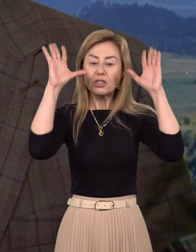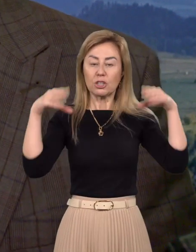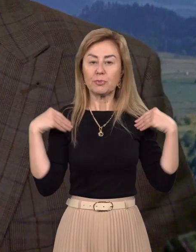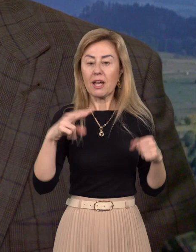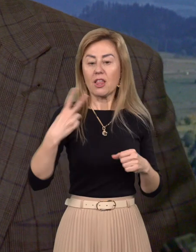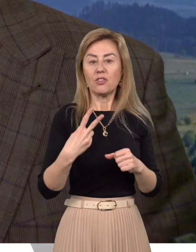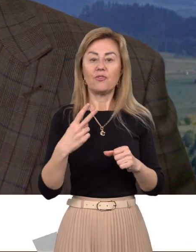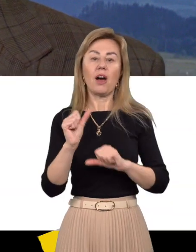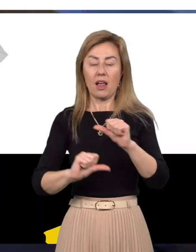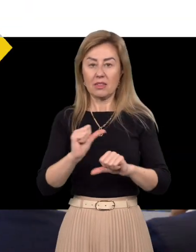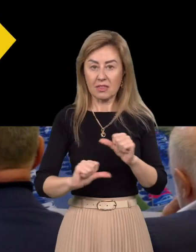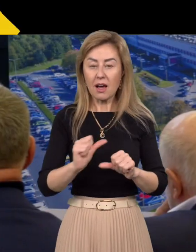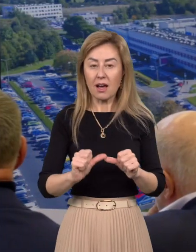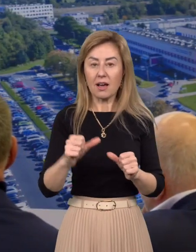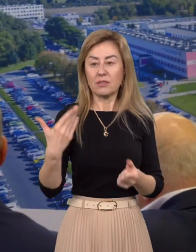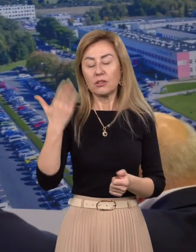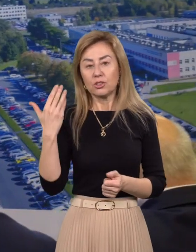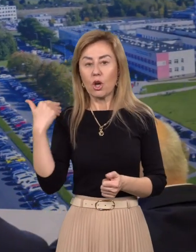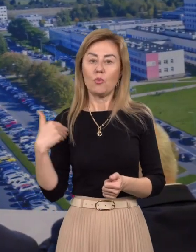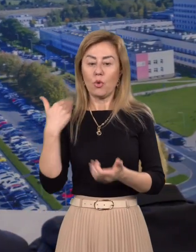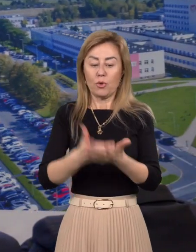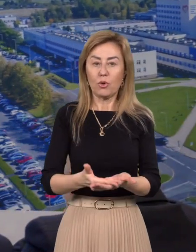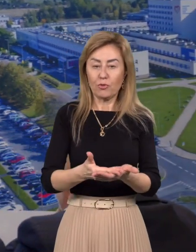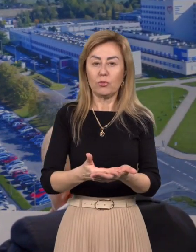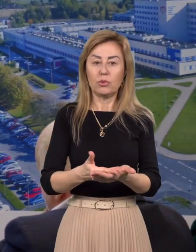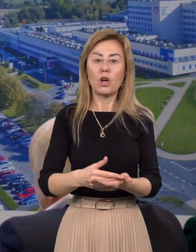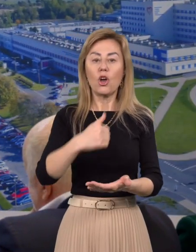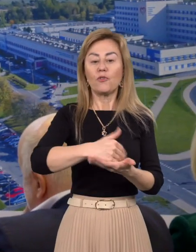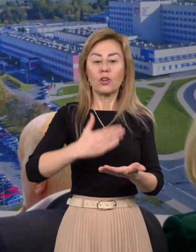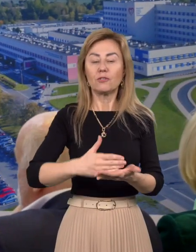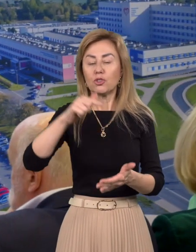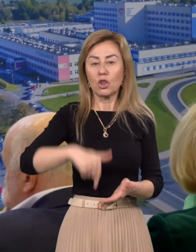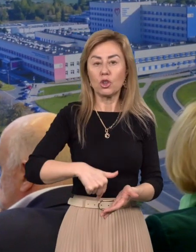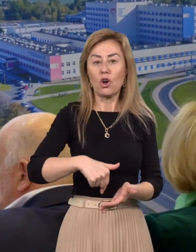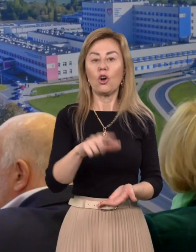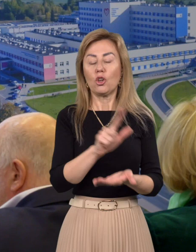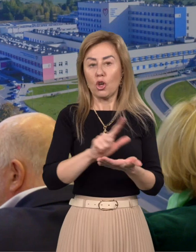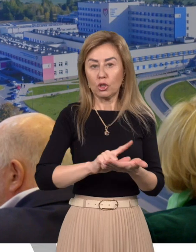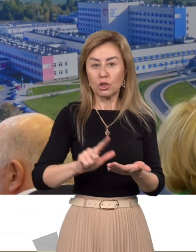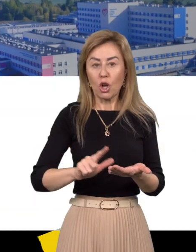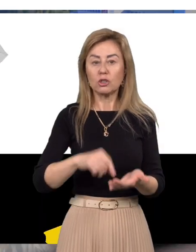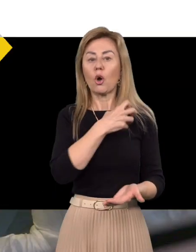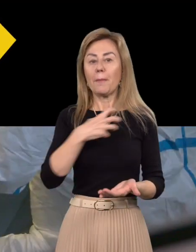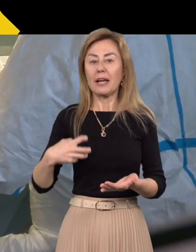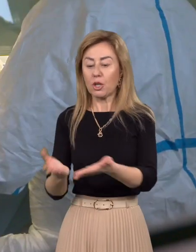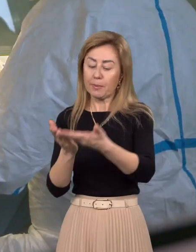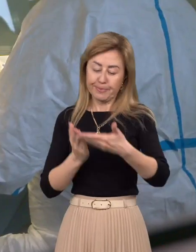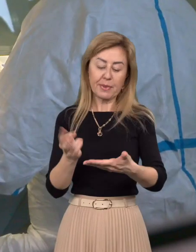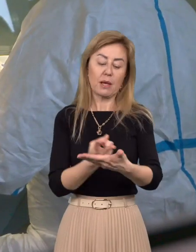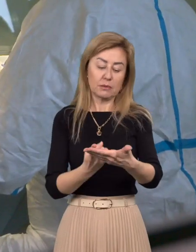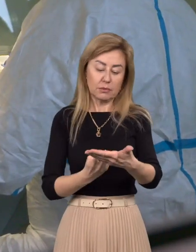dwa lata temu złożyłem wniosek do zarządu województwa dolnośląskiego, do pana marszałka Cezarego